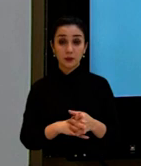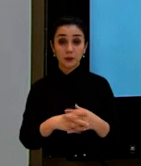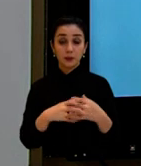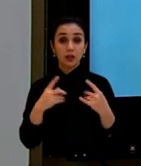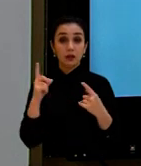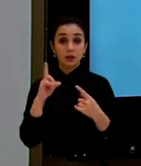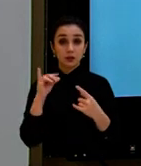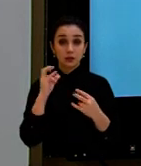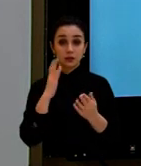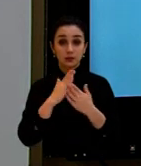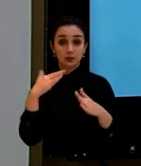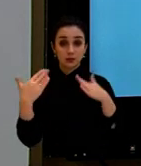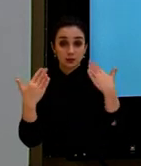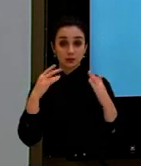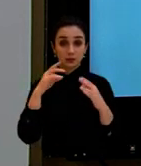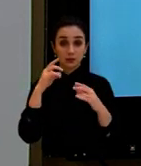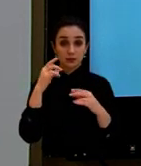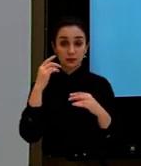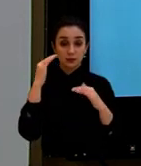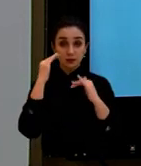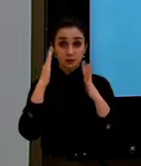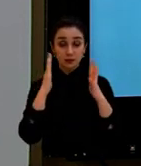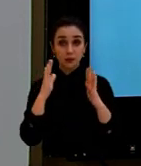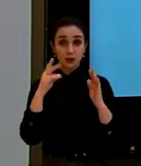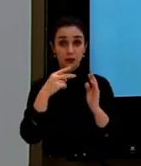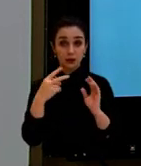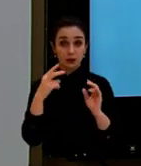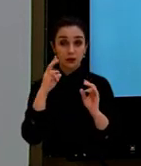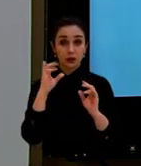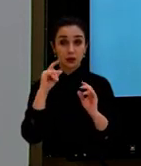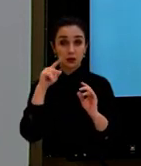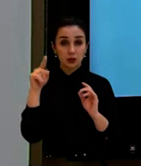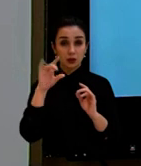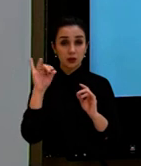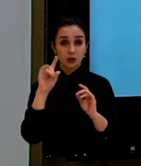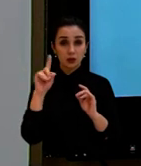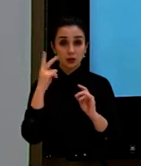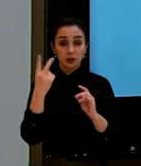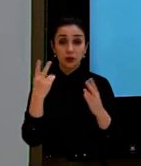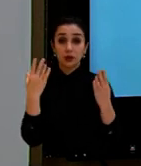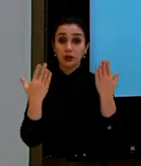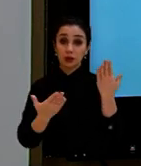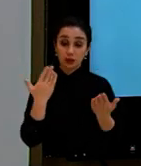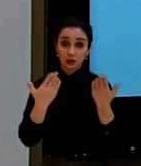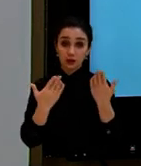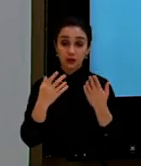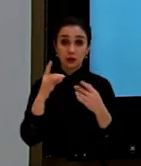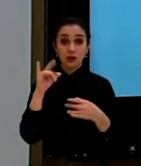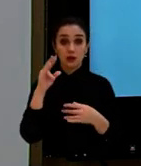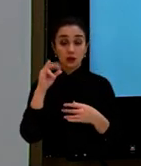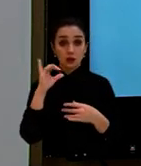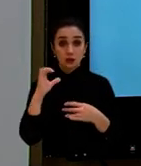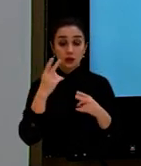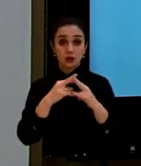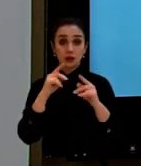Значит, сторона квадрата равно большая R умноженная на корень из 2. Или радиус